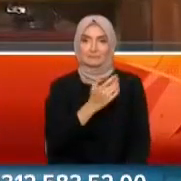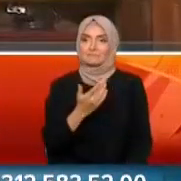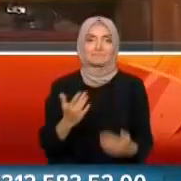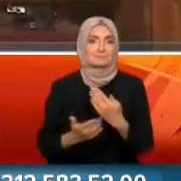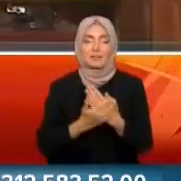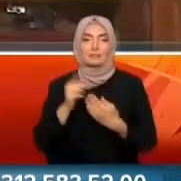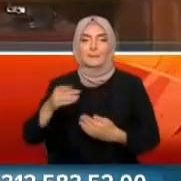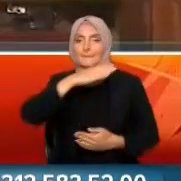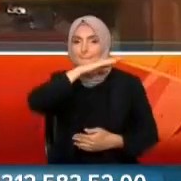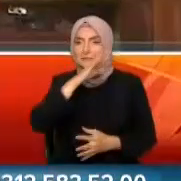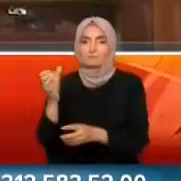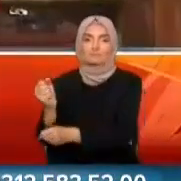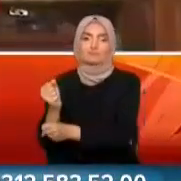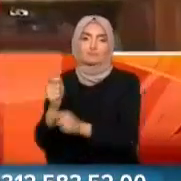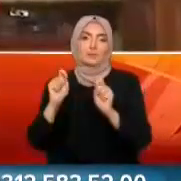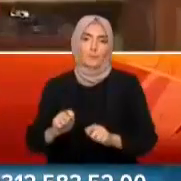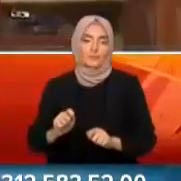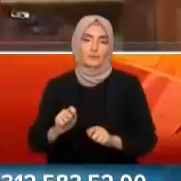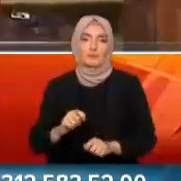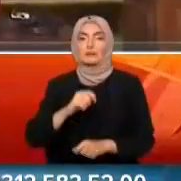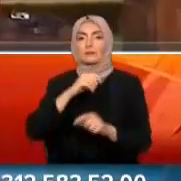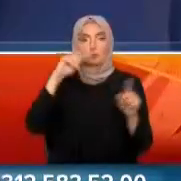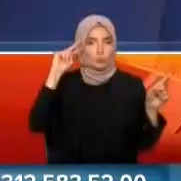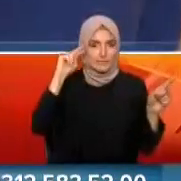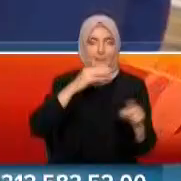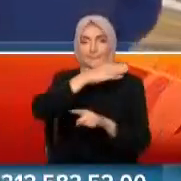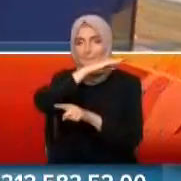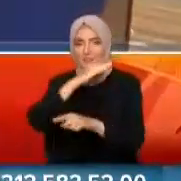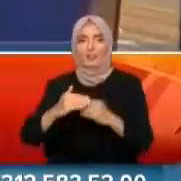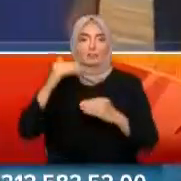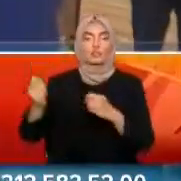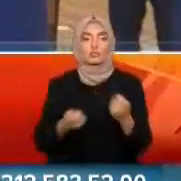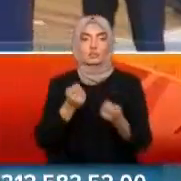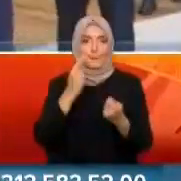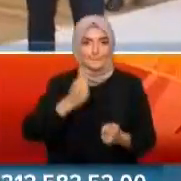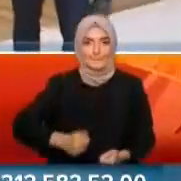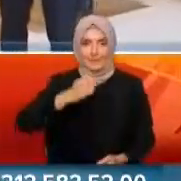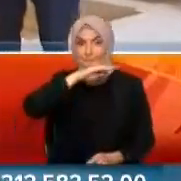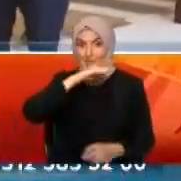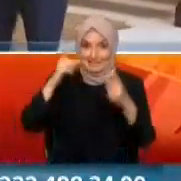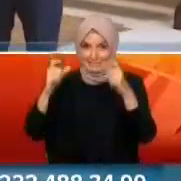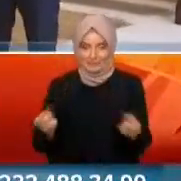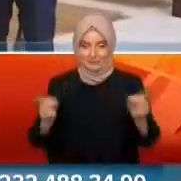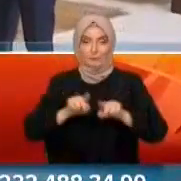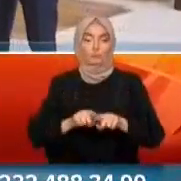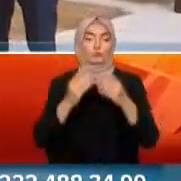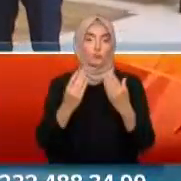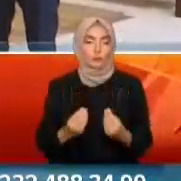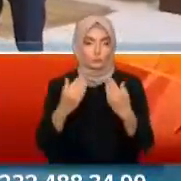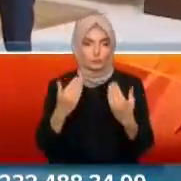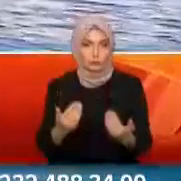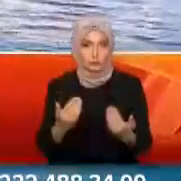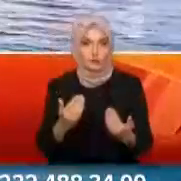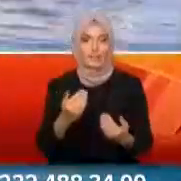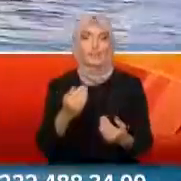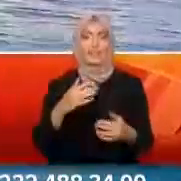bakanı Kahire'de bir araya geldi. Yunanistan ve Mısır, Türkiye'nin Libya ile imzaladığı deniz yetki alanlarının belirlenmesine